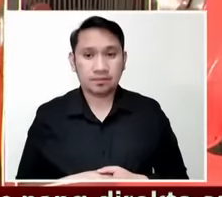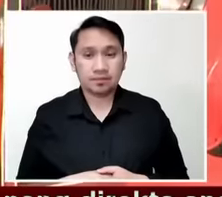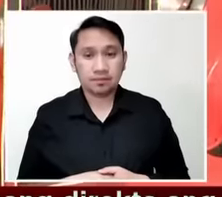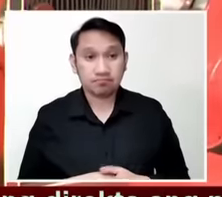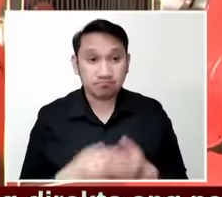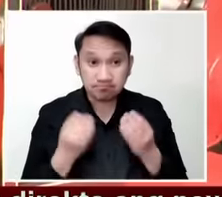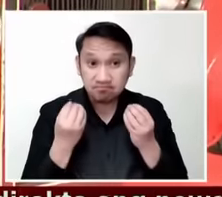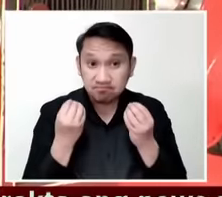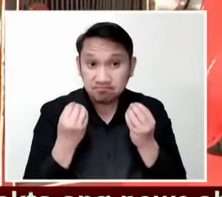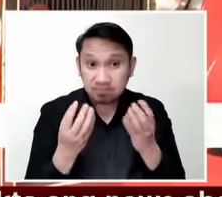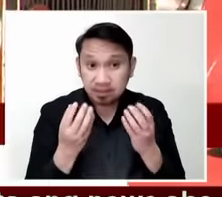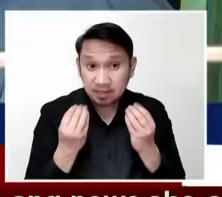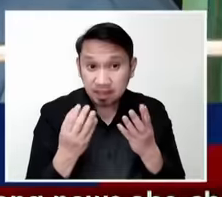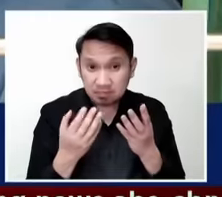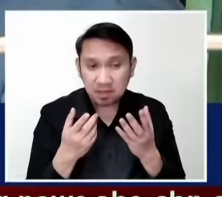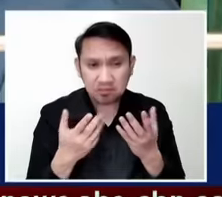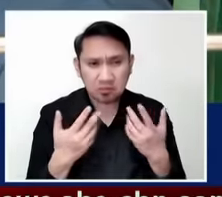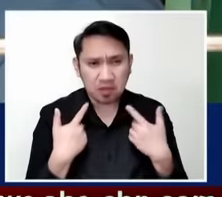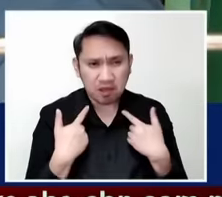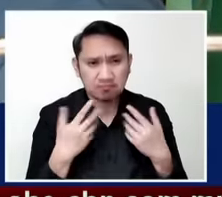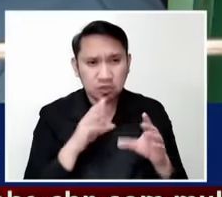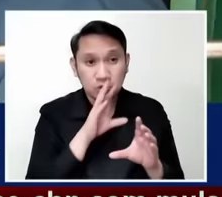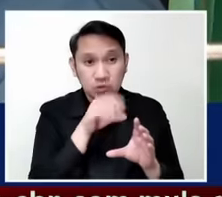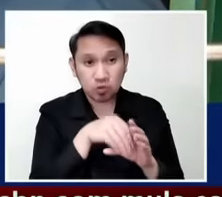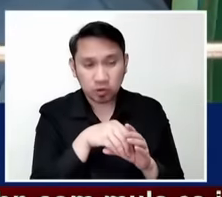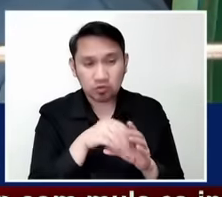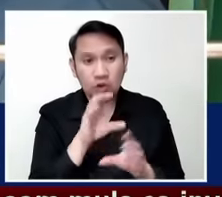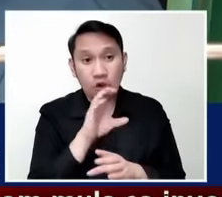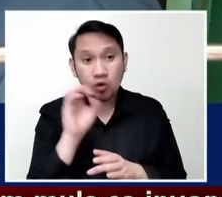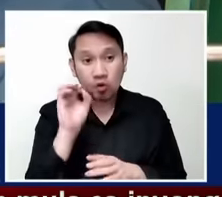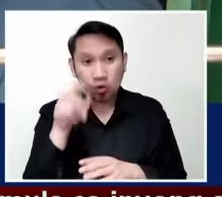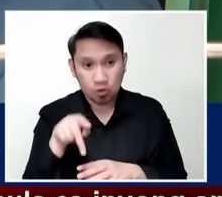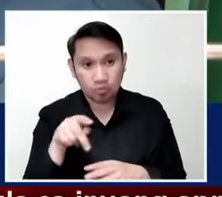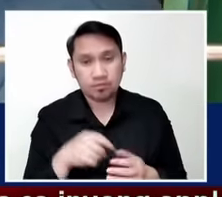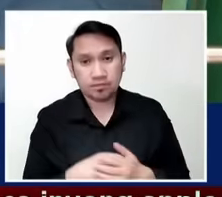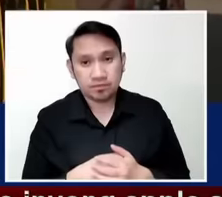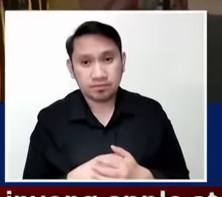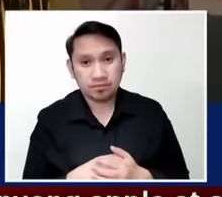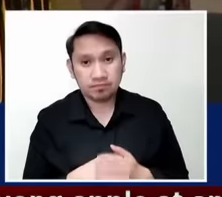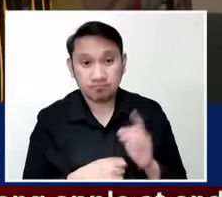Marami na umano ang nagpa-consolidate sa mga kasamahang tsuper at operator ni